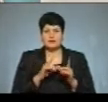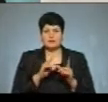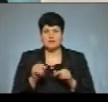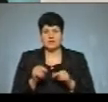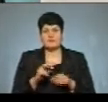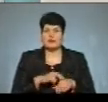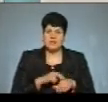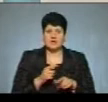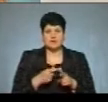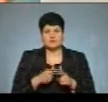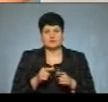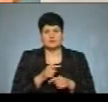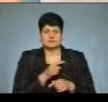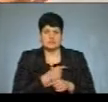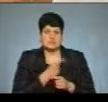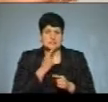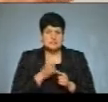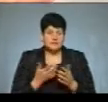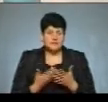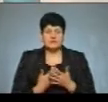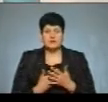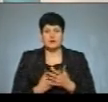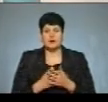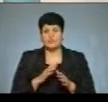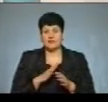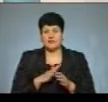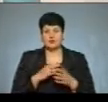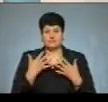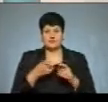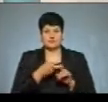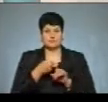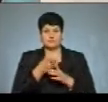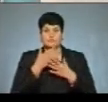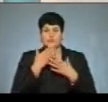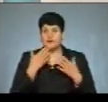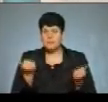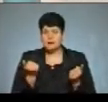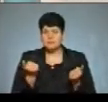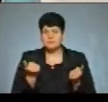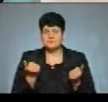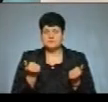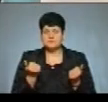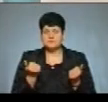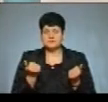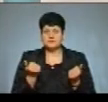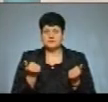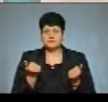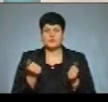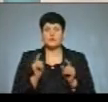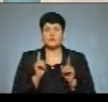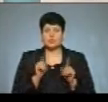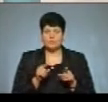чи фельдшер. Але іноді буває, що вже абонент поза зоною досяжності в телефонному режимі мається на увазі.